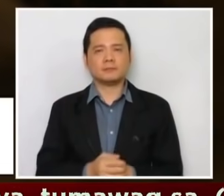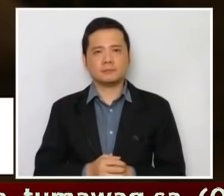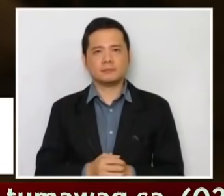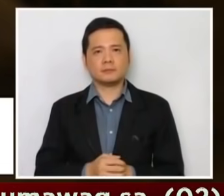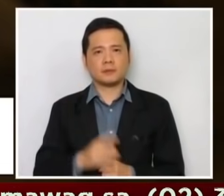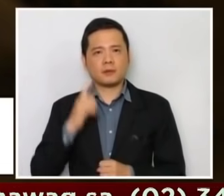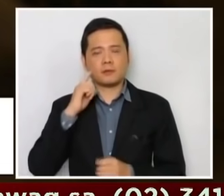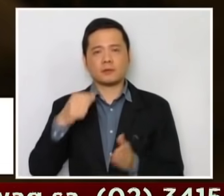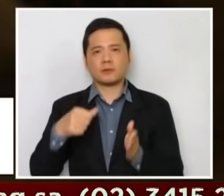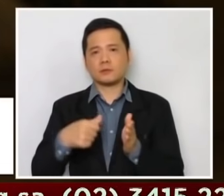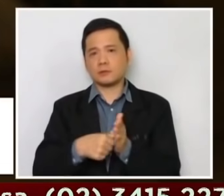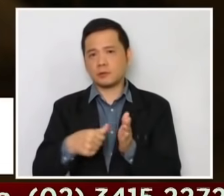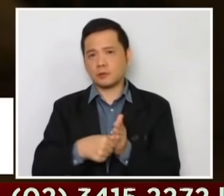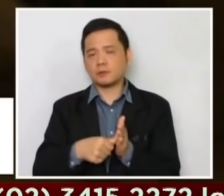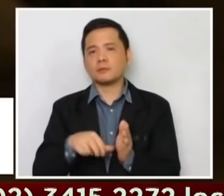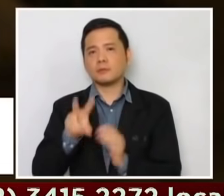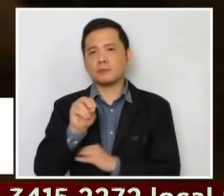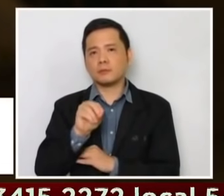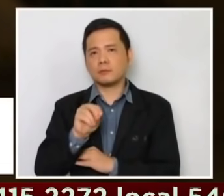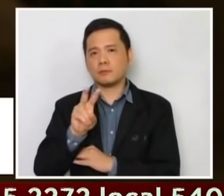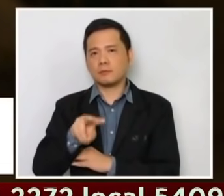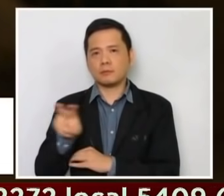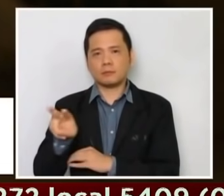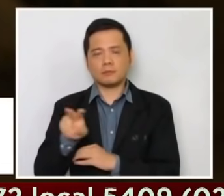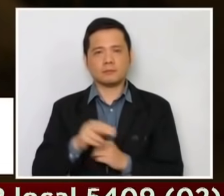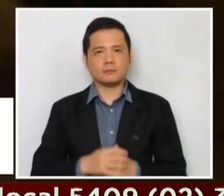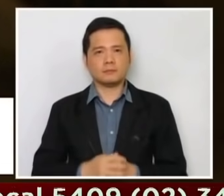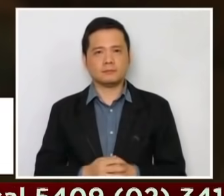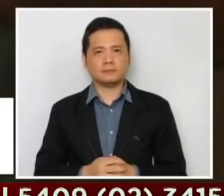ng 2022.